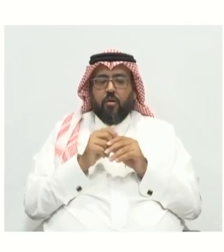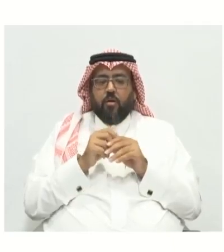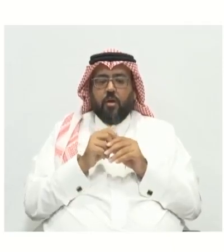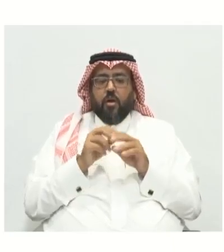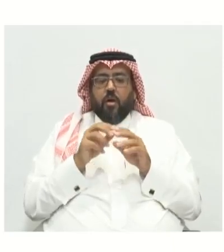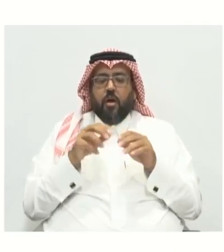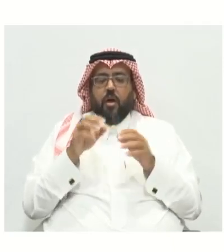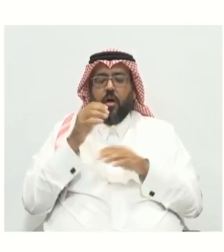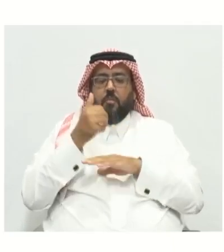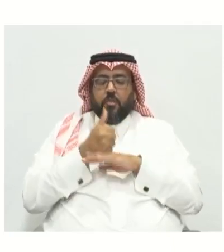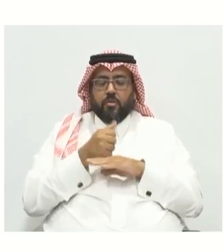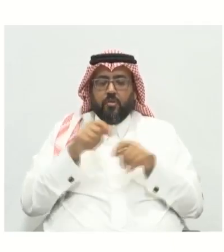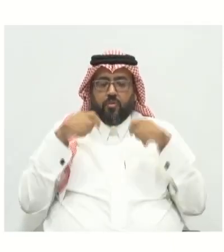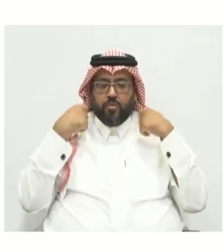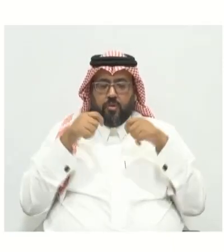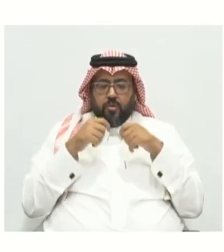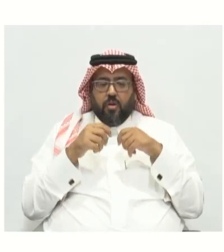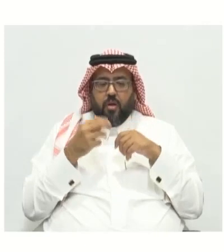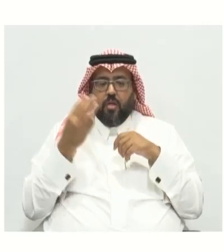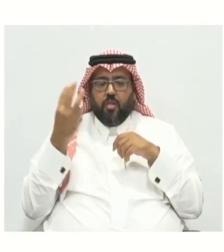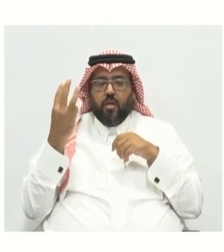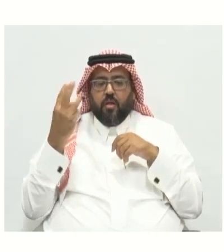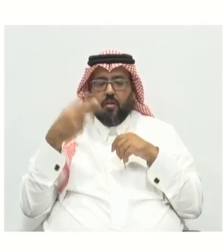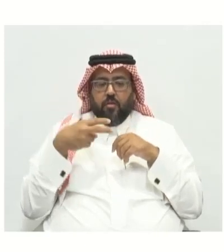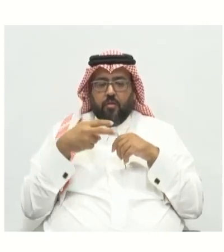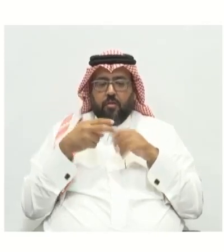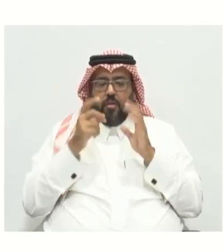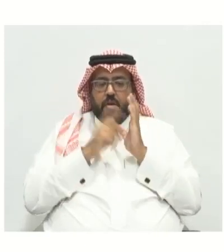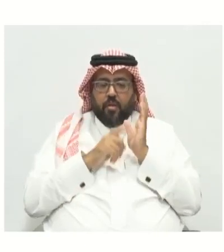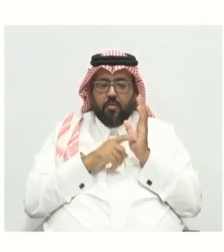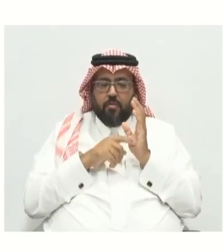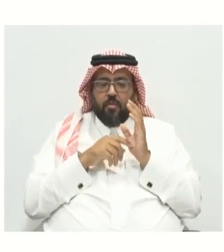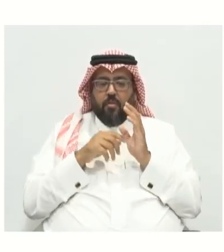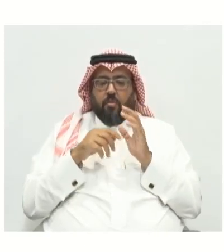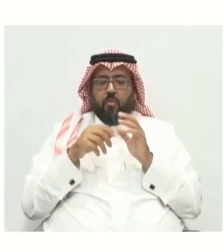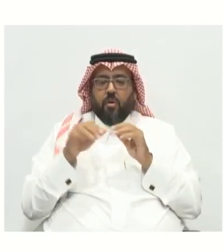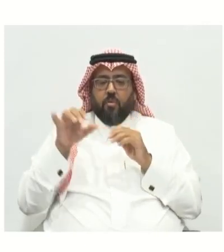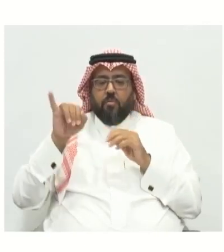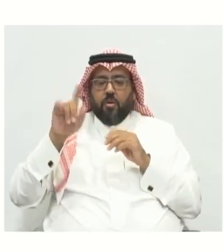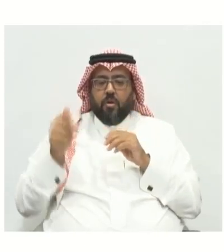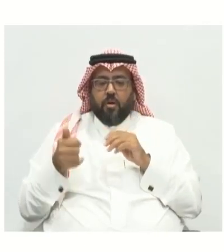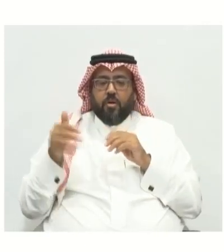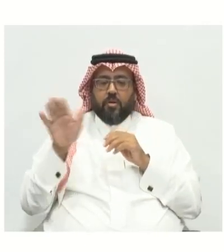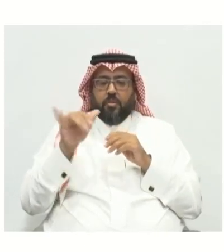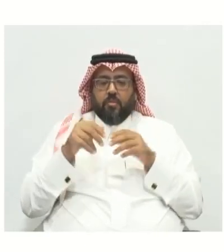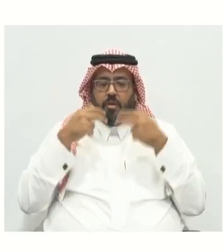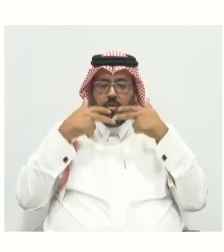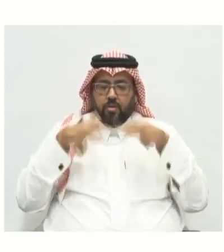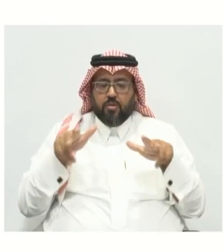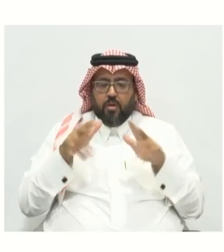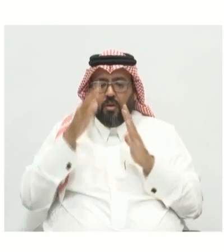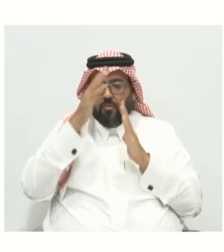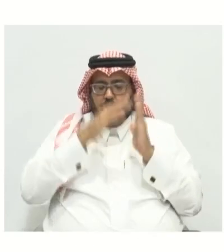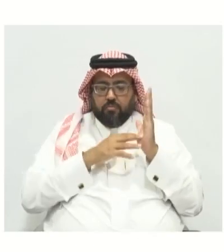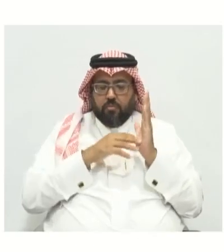مجلس الوزراء في الماده 23 23 على ان الانظمه والمراسيم يجب ان تنشر اين في الجريده الرسميه وهي